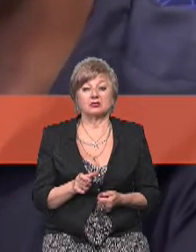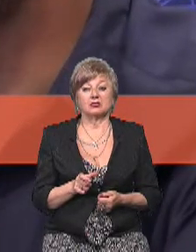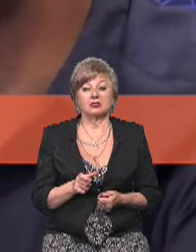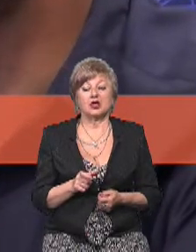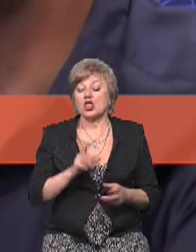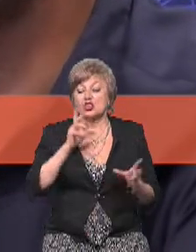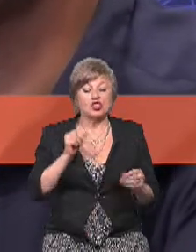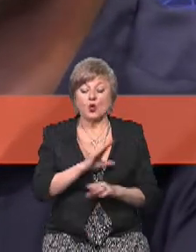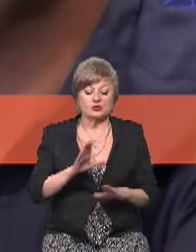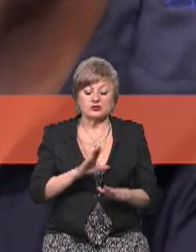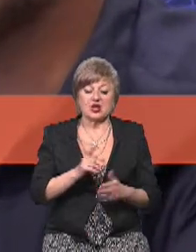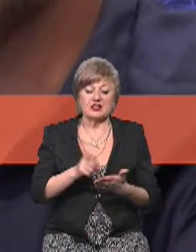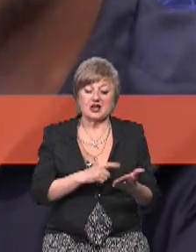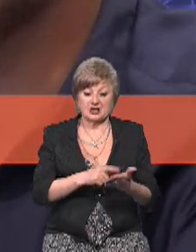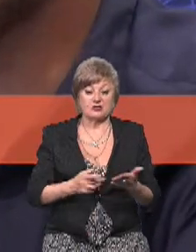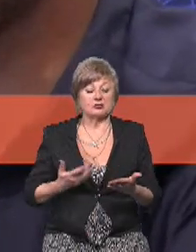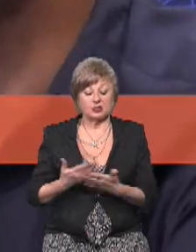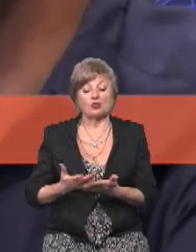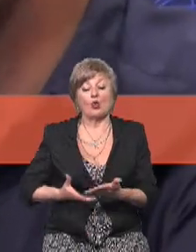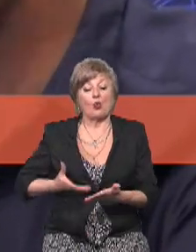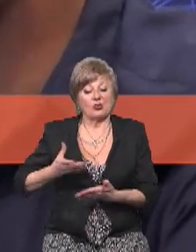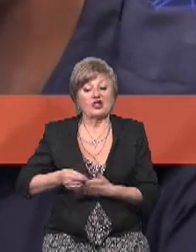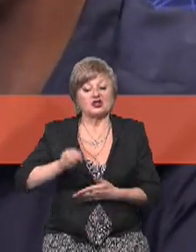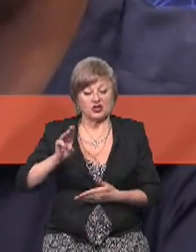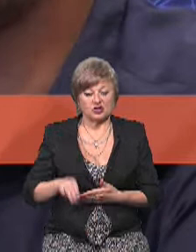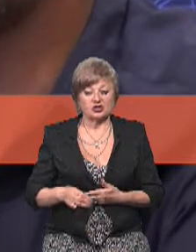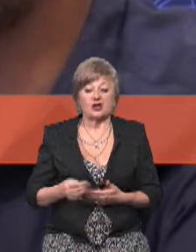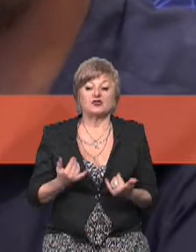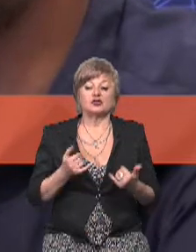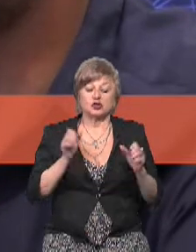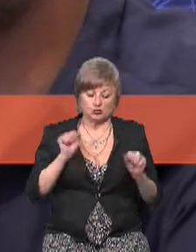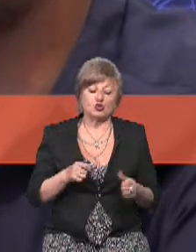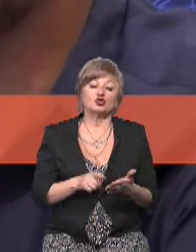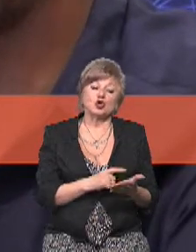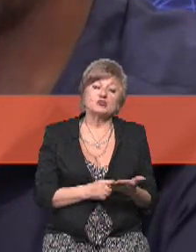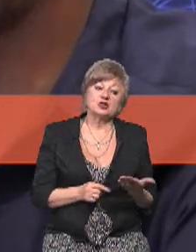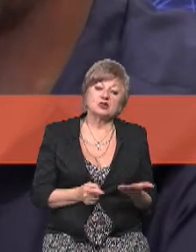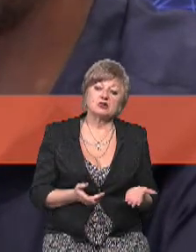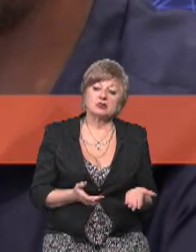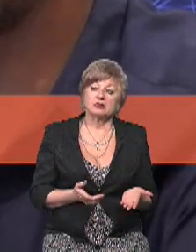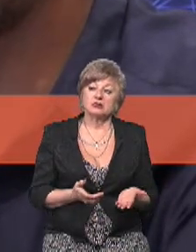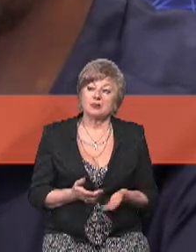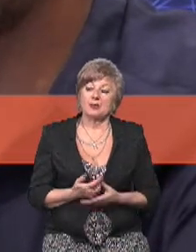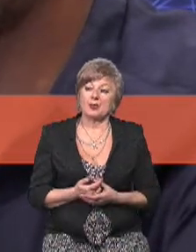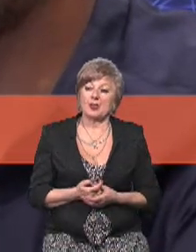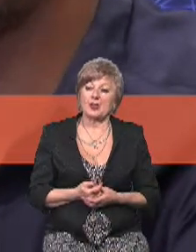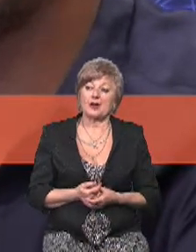не встигла, так, розмитнити, вона сплачує штраф. Далі вона може розмитнити автомобіль?